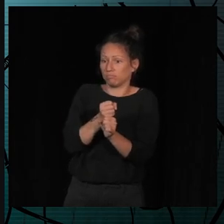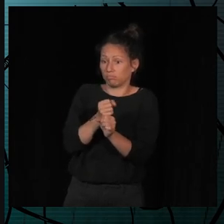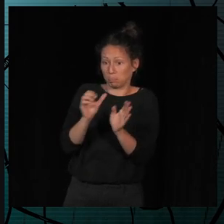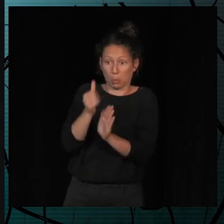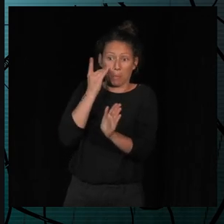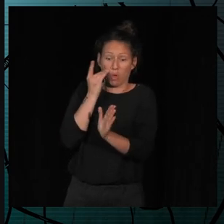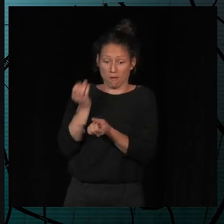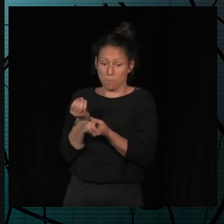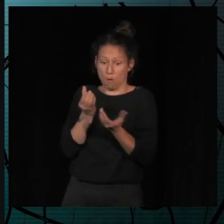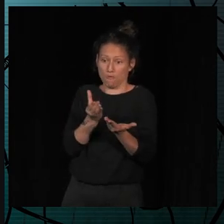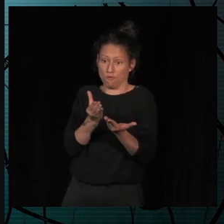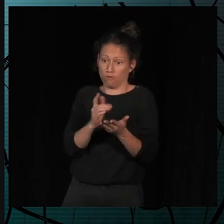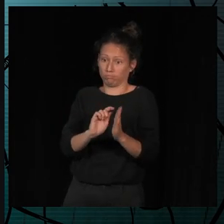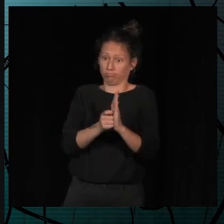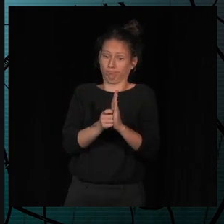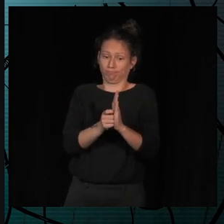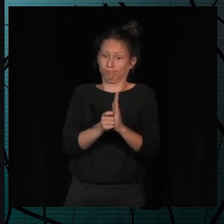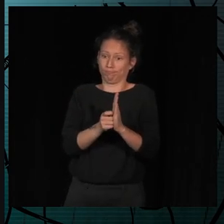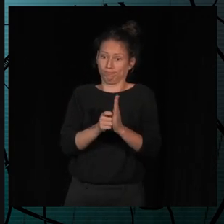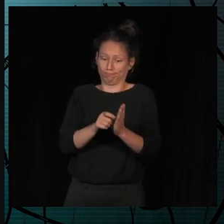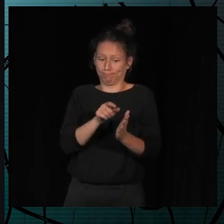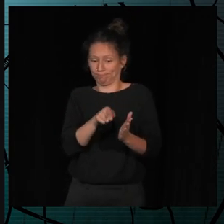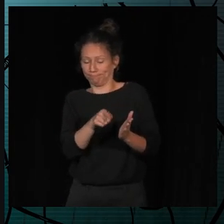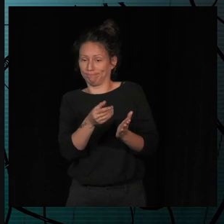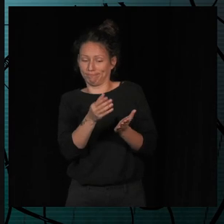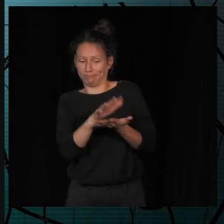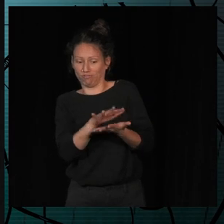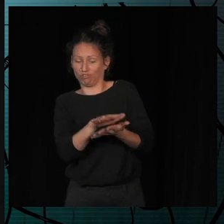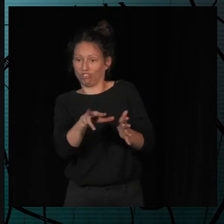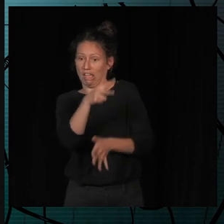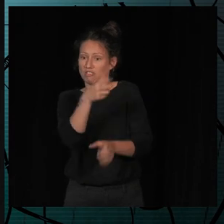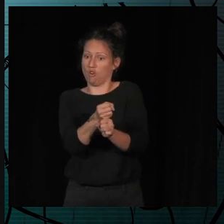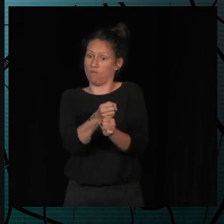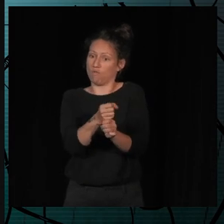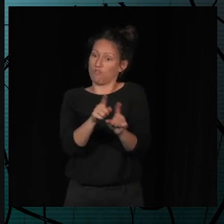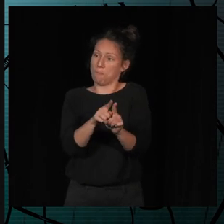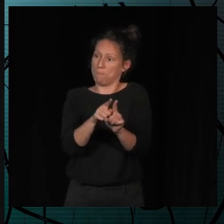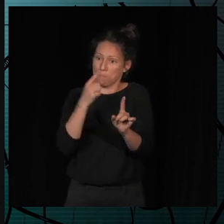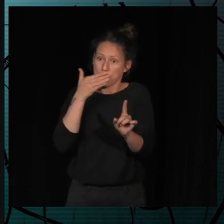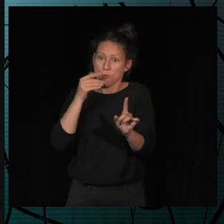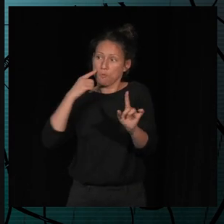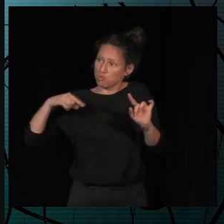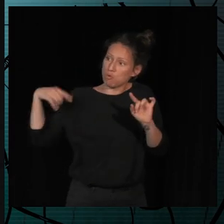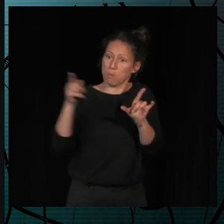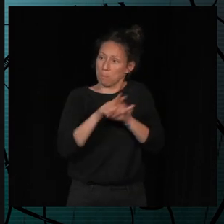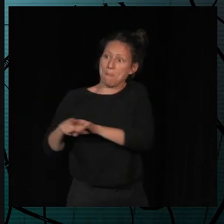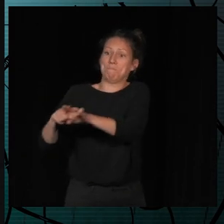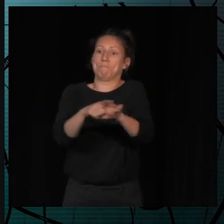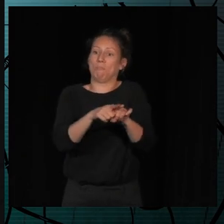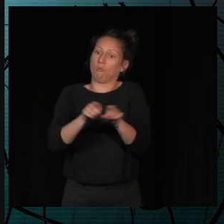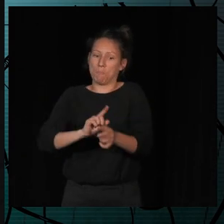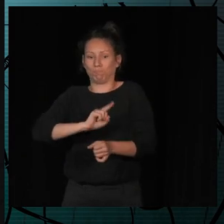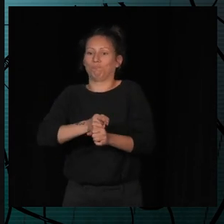d'offrir le portable comme une pourquoi pas un nouveau rituel de passage c'est un c'est une